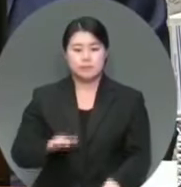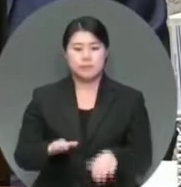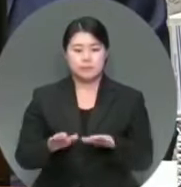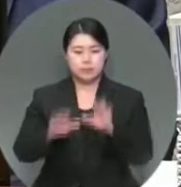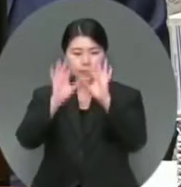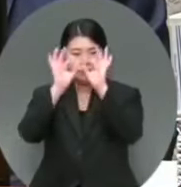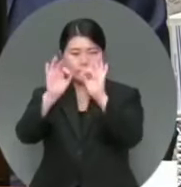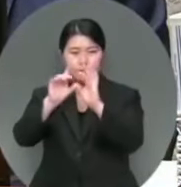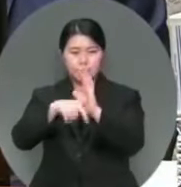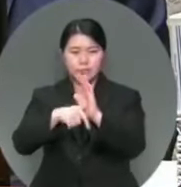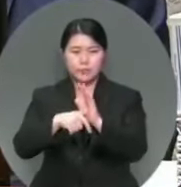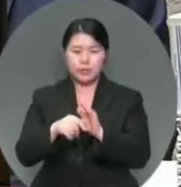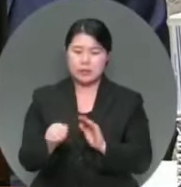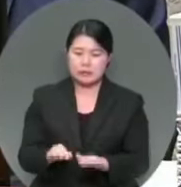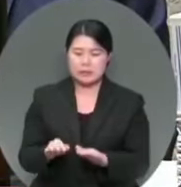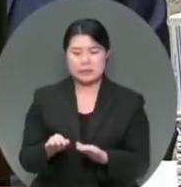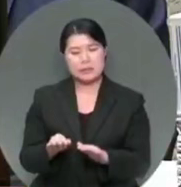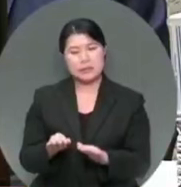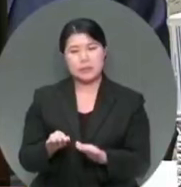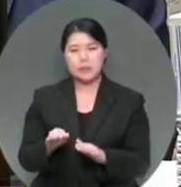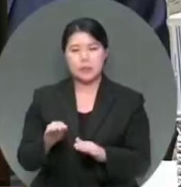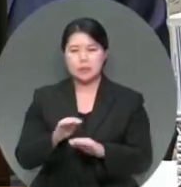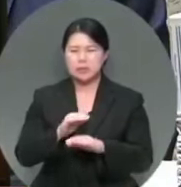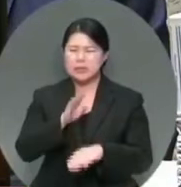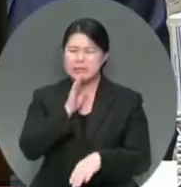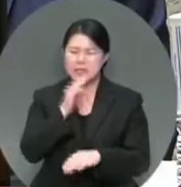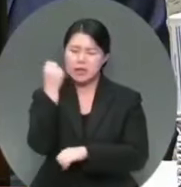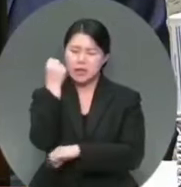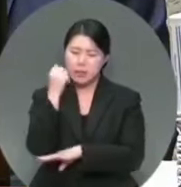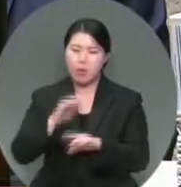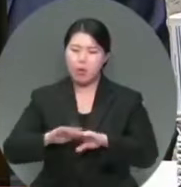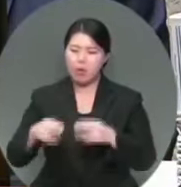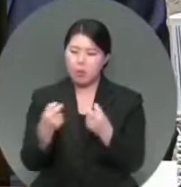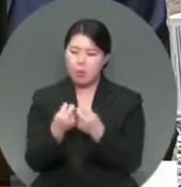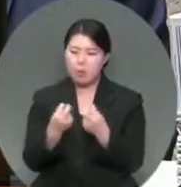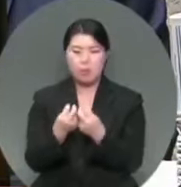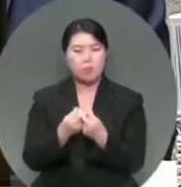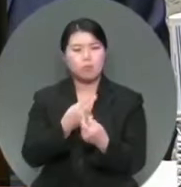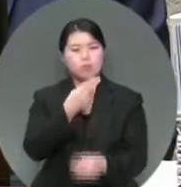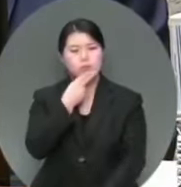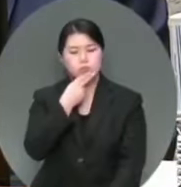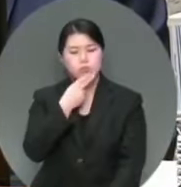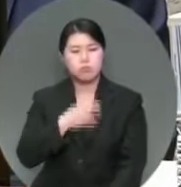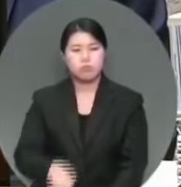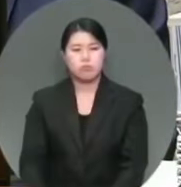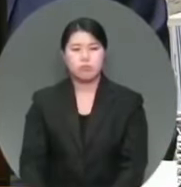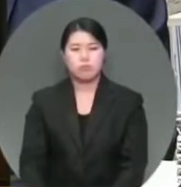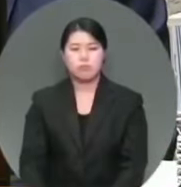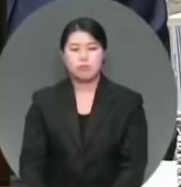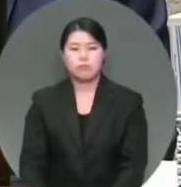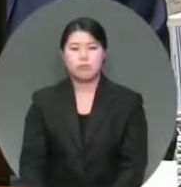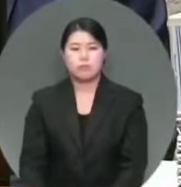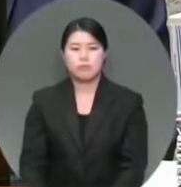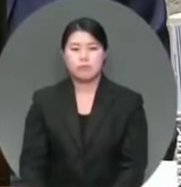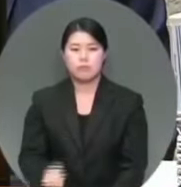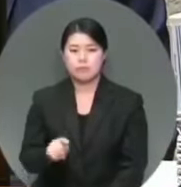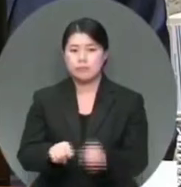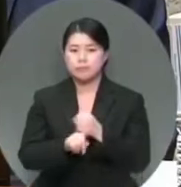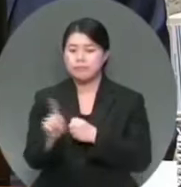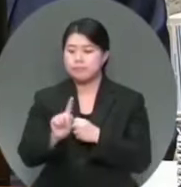때는 미봉책만을 제시하면서 근본적인 개선을 가져오지 않고 있는데 그